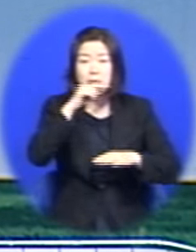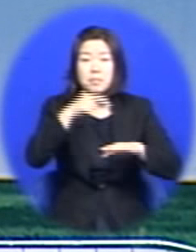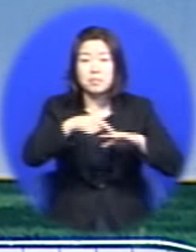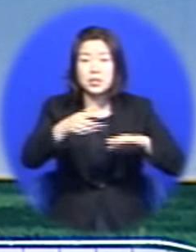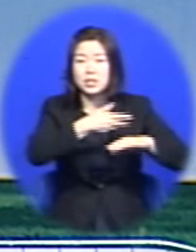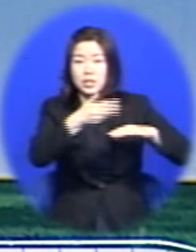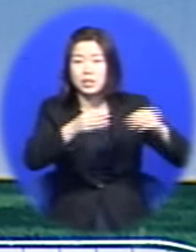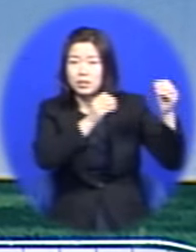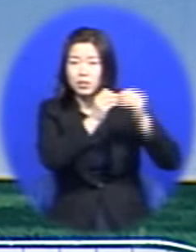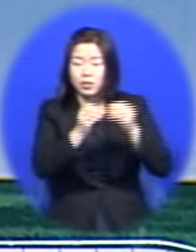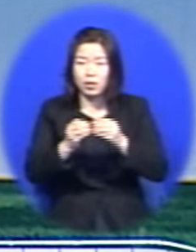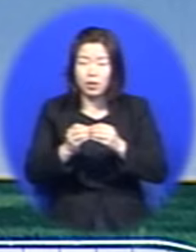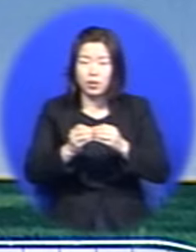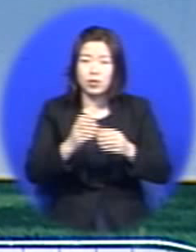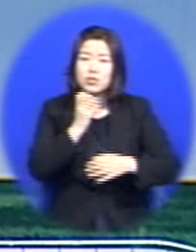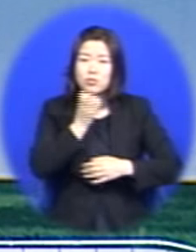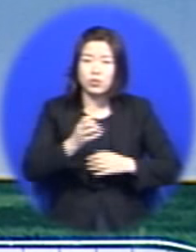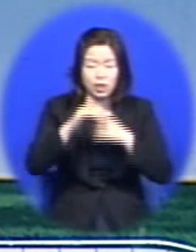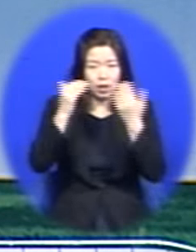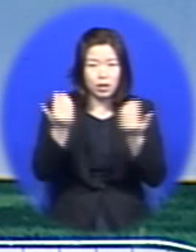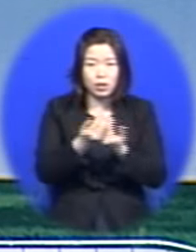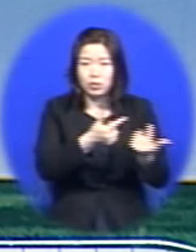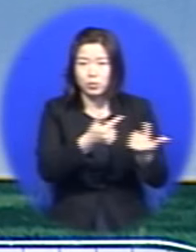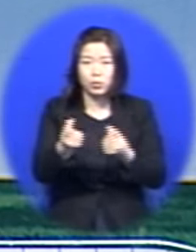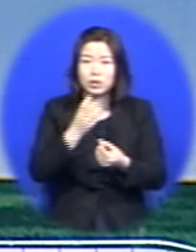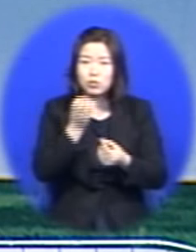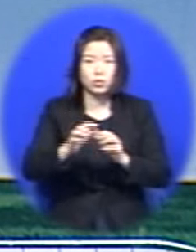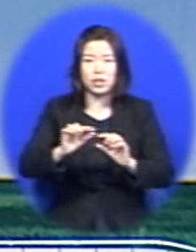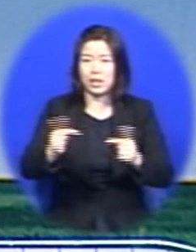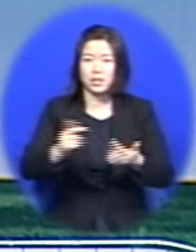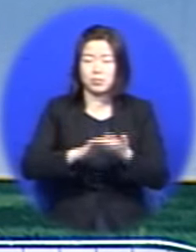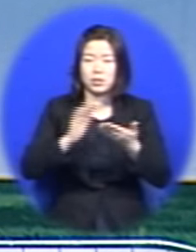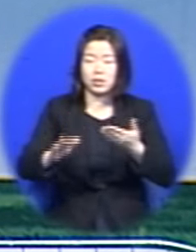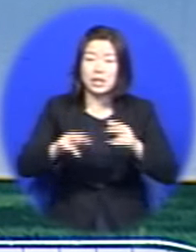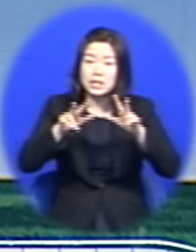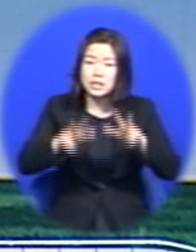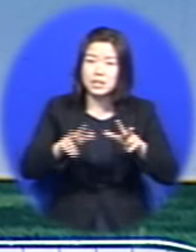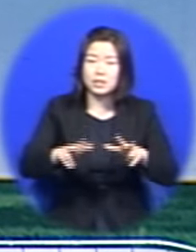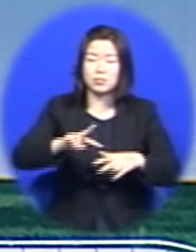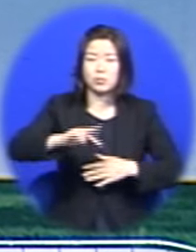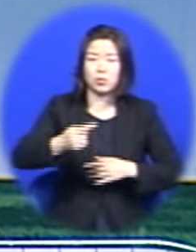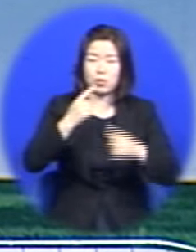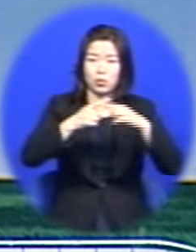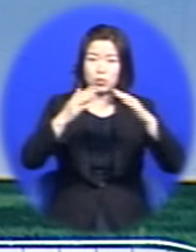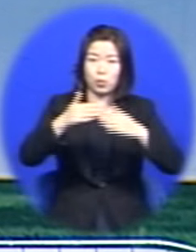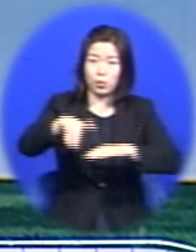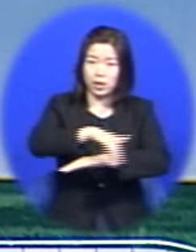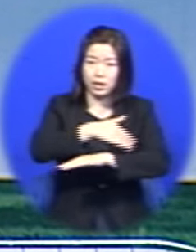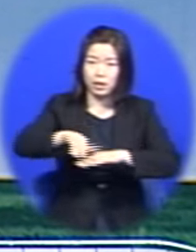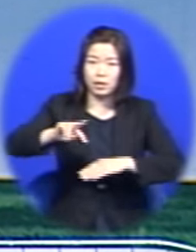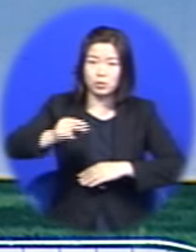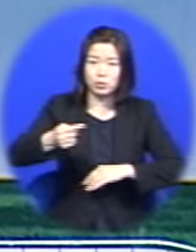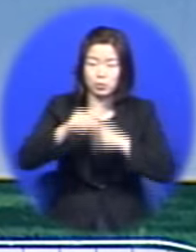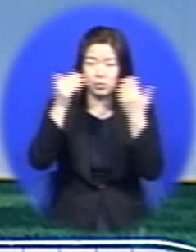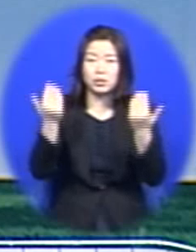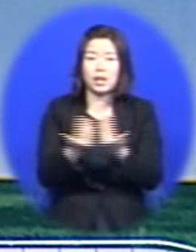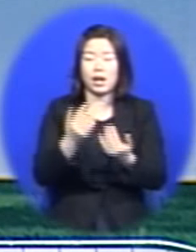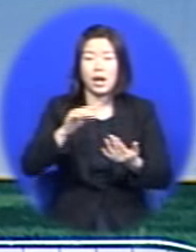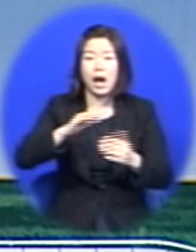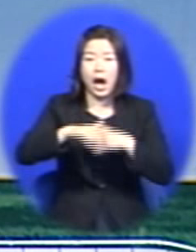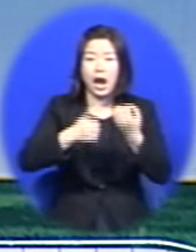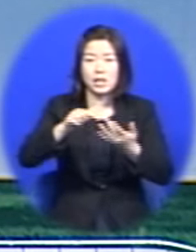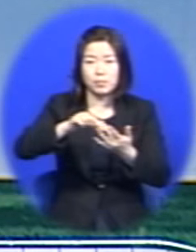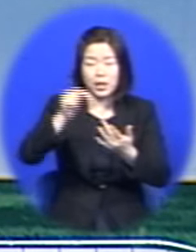유대인이라고 다 유대인이 아니라고 그랬습니다. 지금도 교회를 다닌다고 해서 다 하나님의